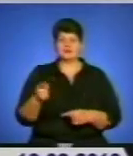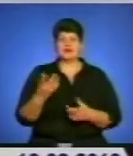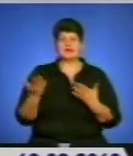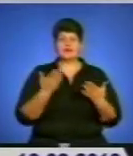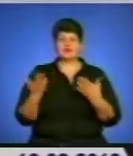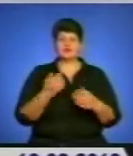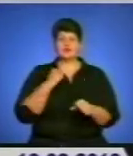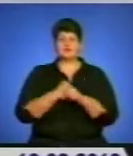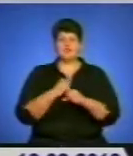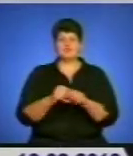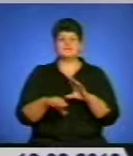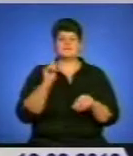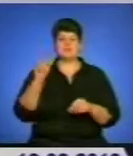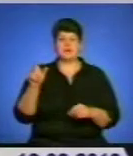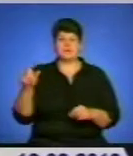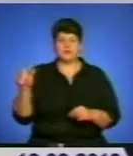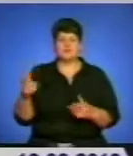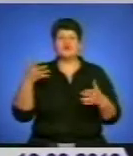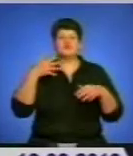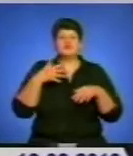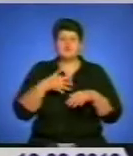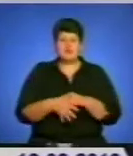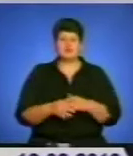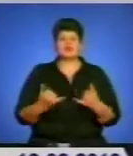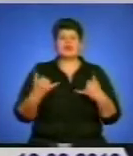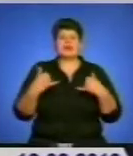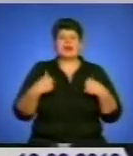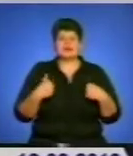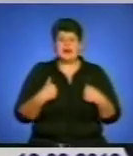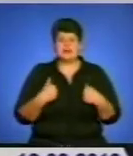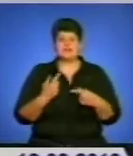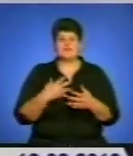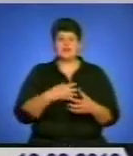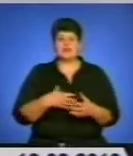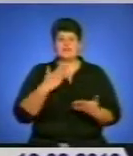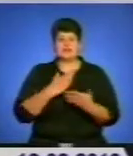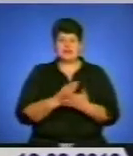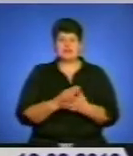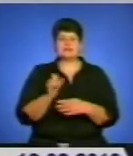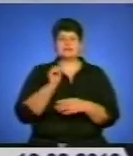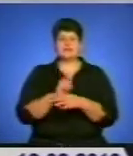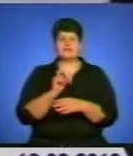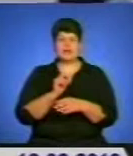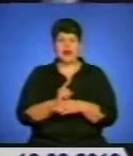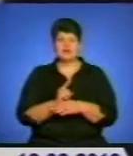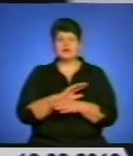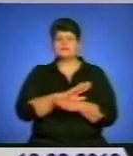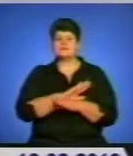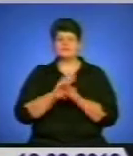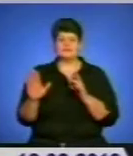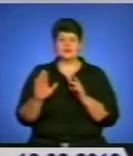яку зробив виборець. Ви розумієте, що для нас надзвичайно важливим є завдання – це не